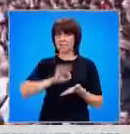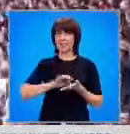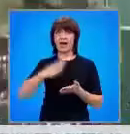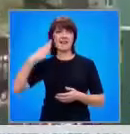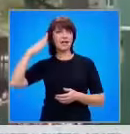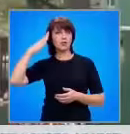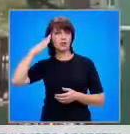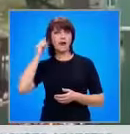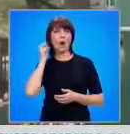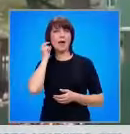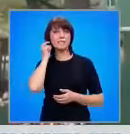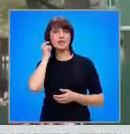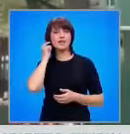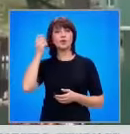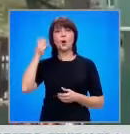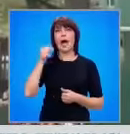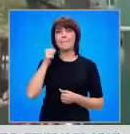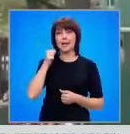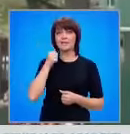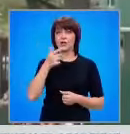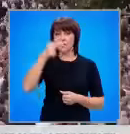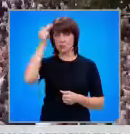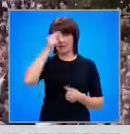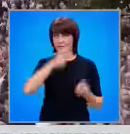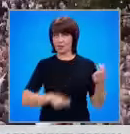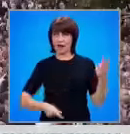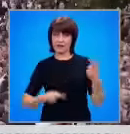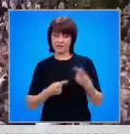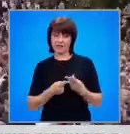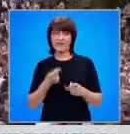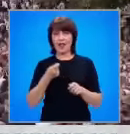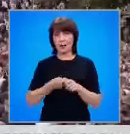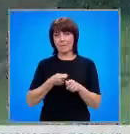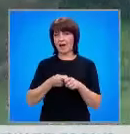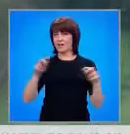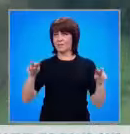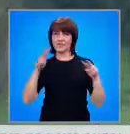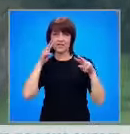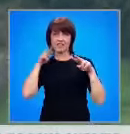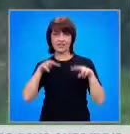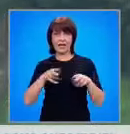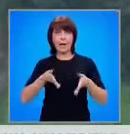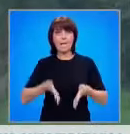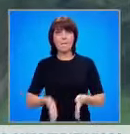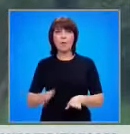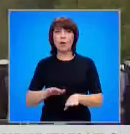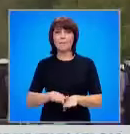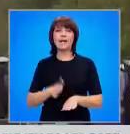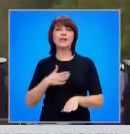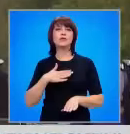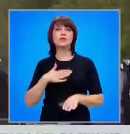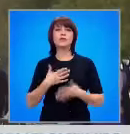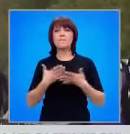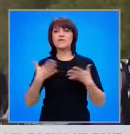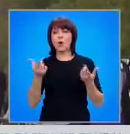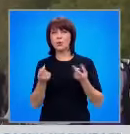в Уестминстърското абатство, на която и Българската национална телевизия ви направи свидетели. В погребението имаше много елементи,